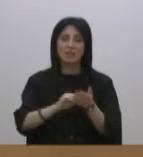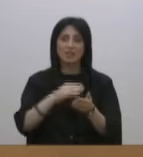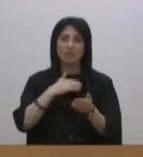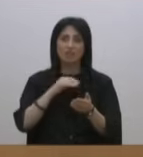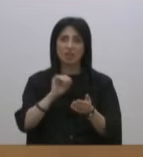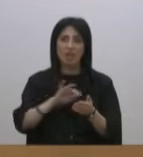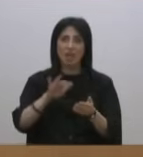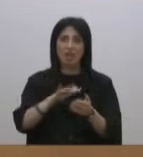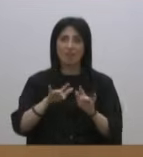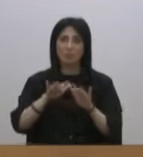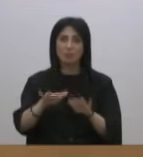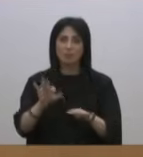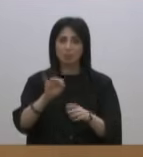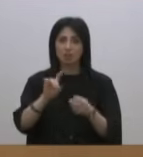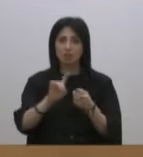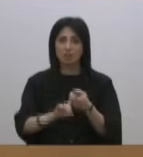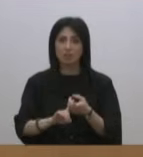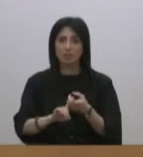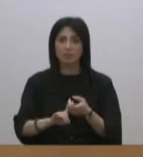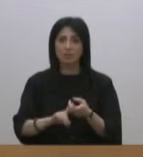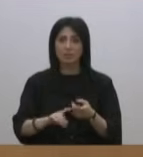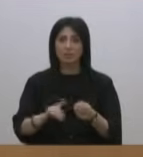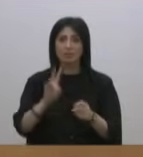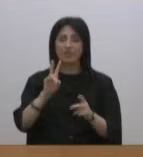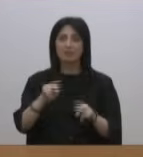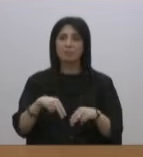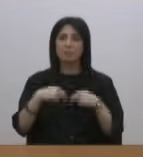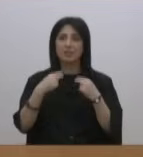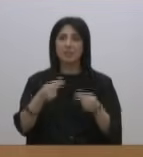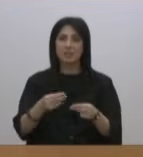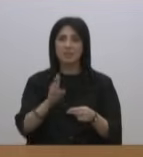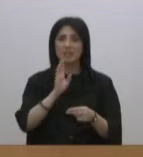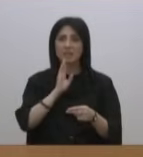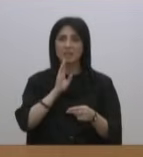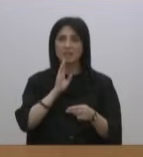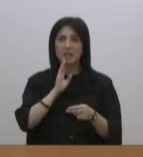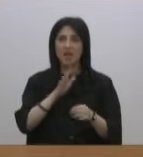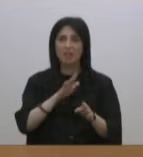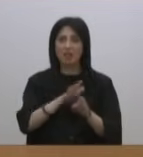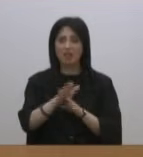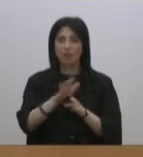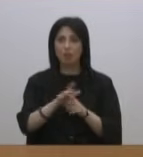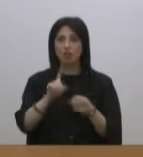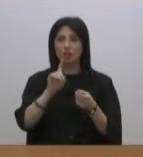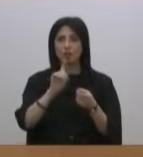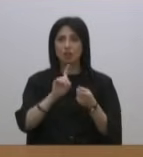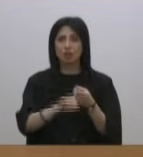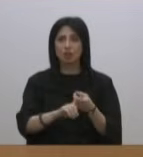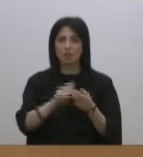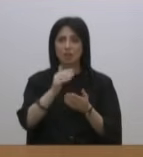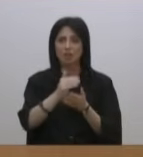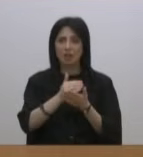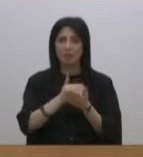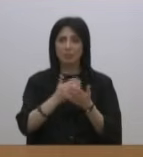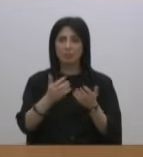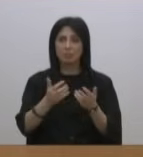ჩვენი ევროატლანტიკური მისწრაფებების შესახებ და ვინ მიეცით ქალთა კვოტის შესახებ იმ ჩანაწერს, რომელიც